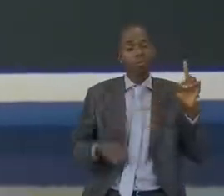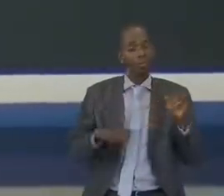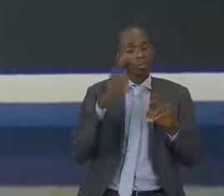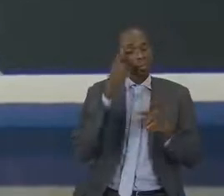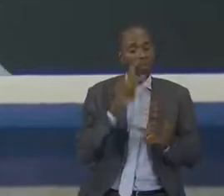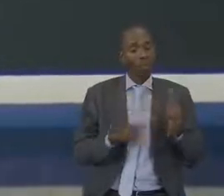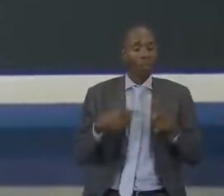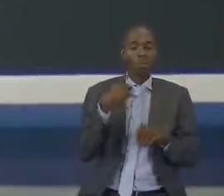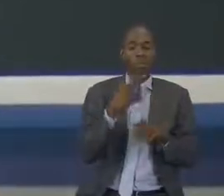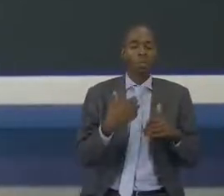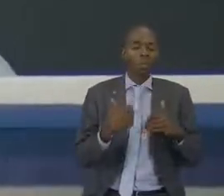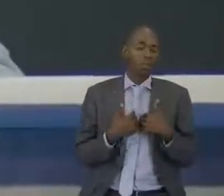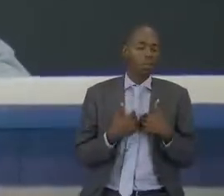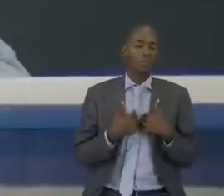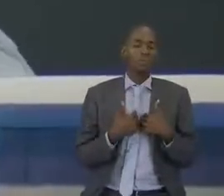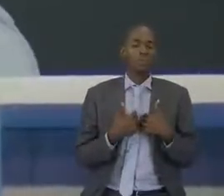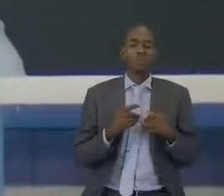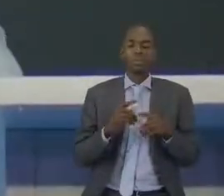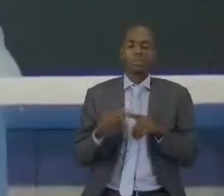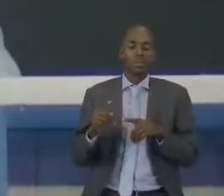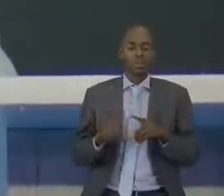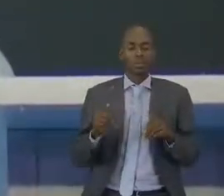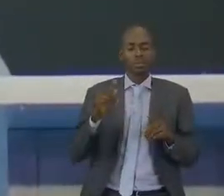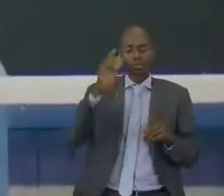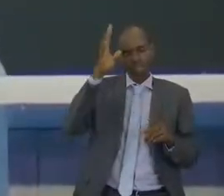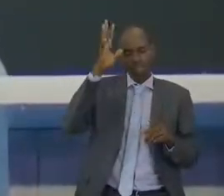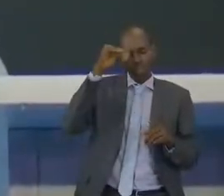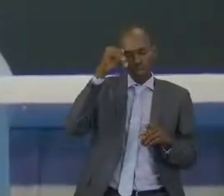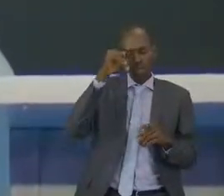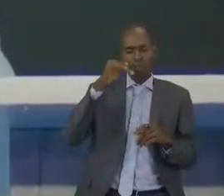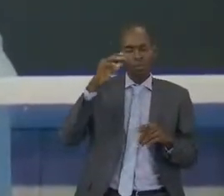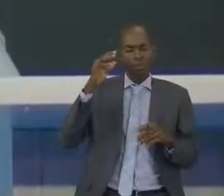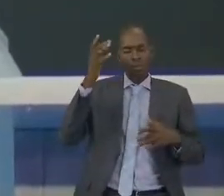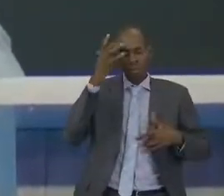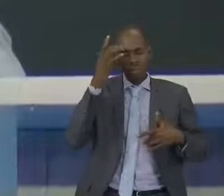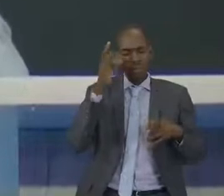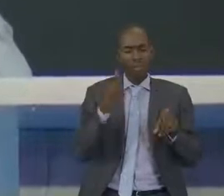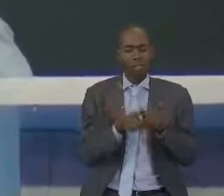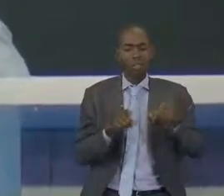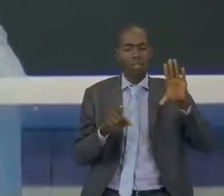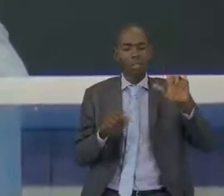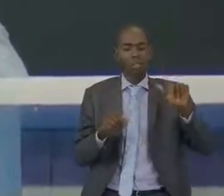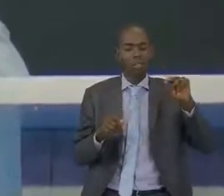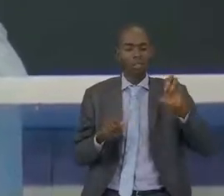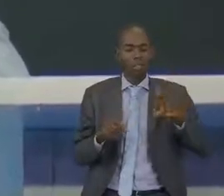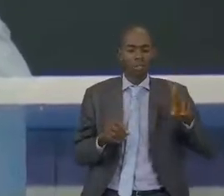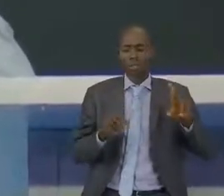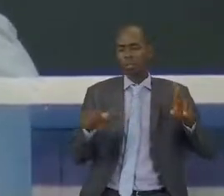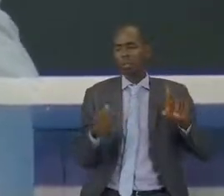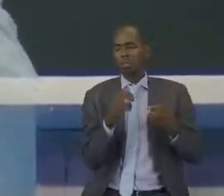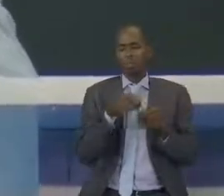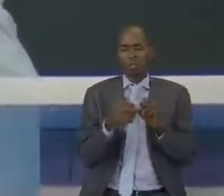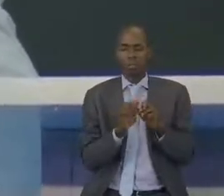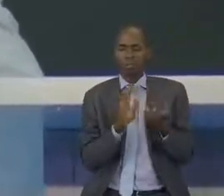qui ont des maladies incurables, genre, comme cancer, tout autre problème de ce genre, je